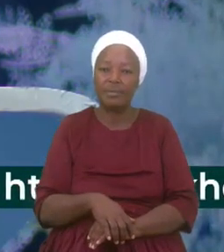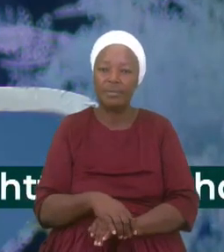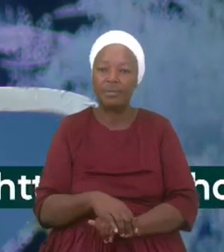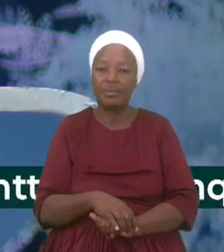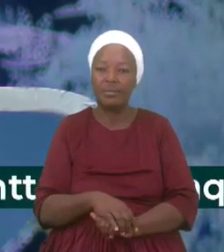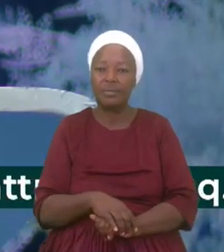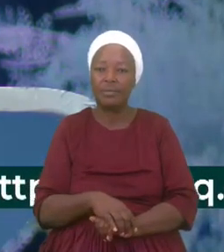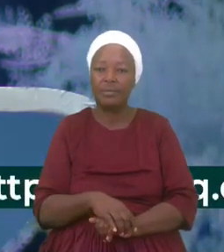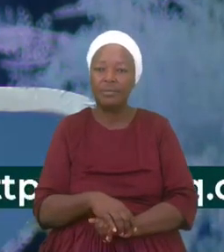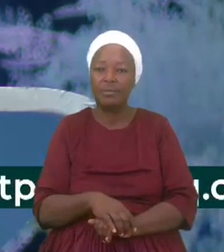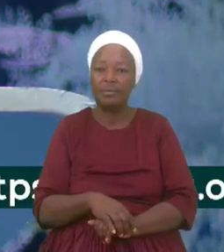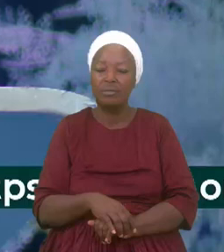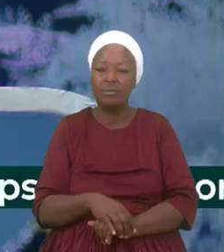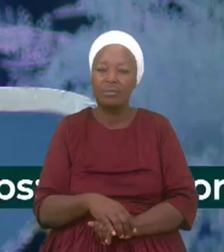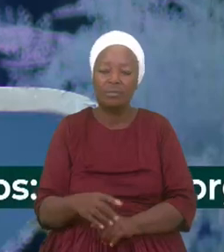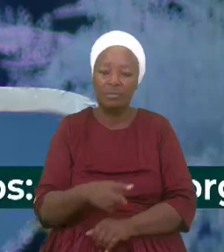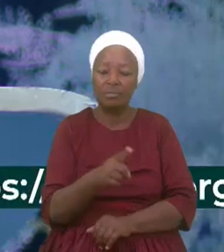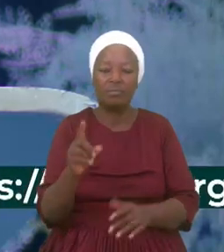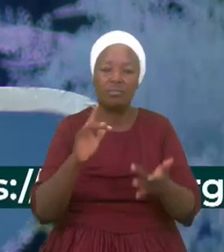donnés après